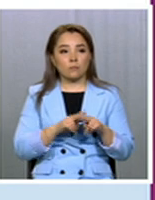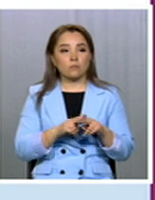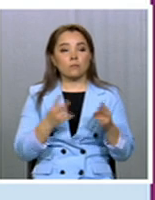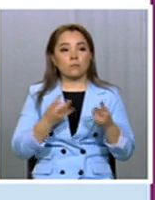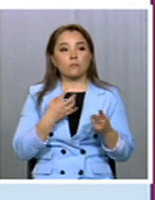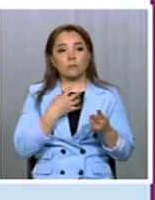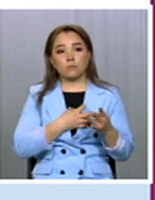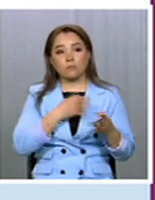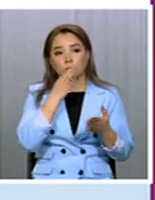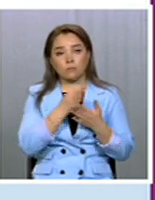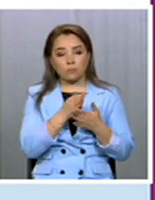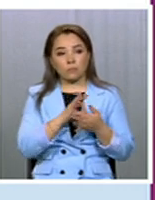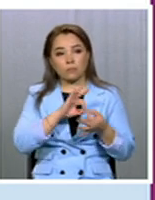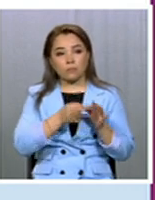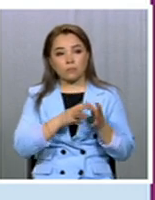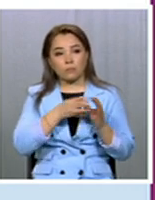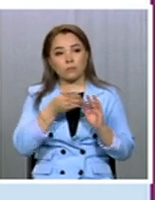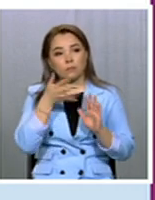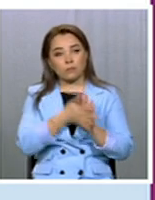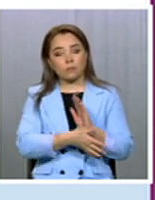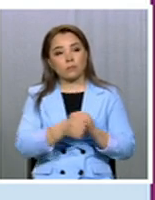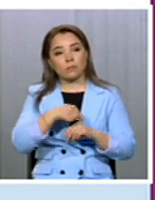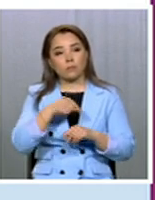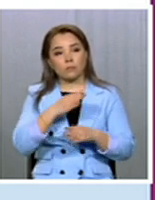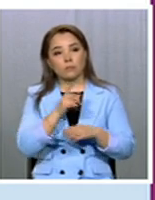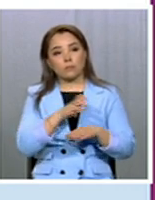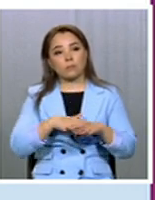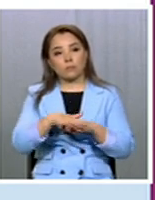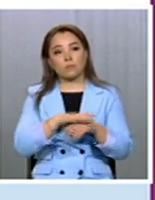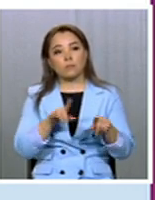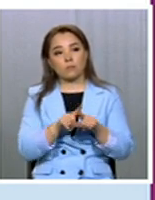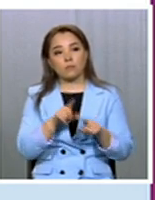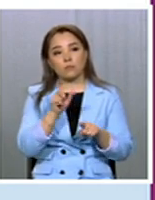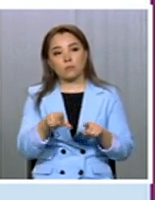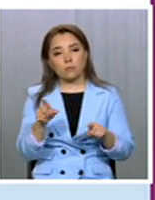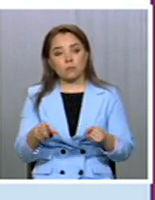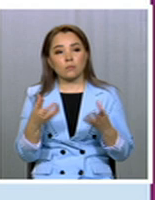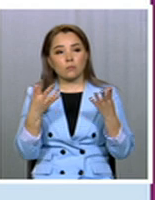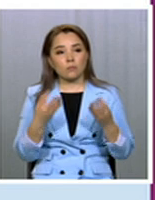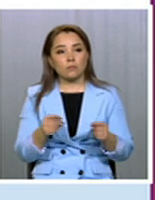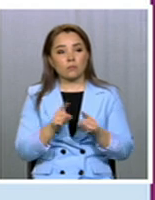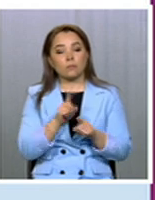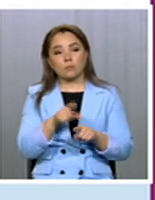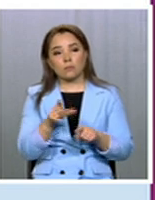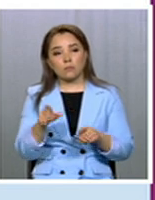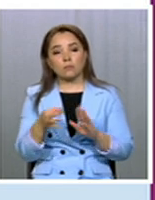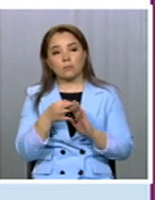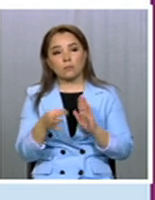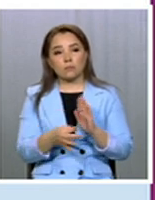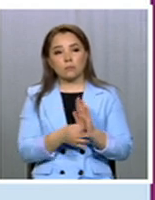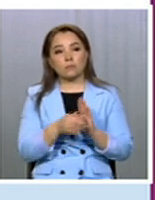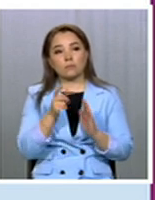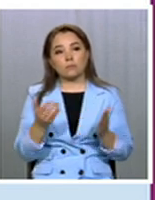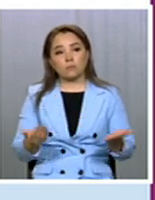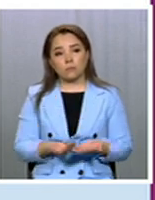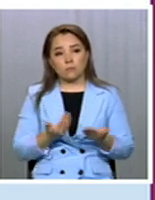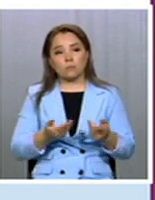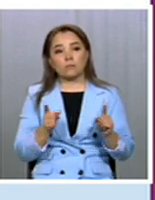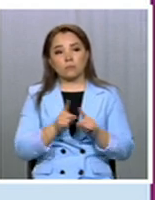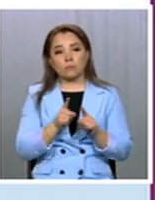қажеттілікті терең сезінген қазақ халқы адамның күні адаммен деген принципті тіршіліктеріне тірек